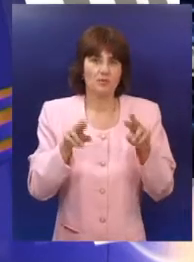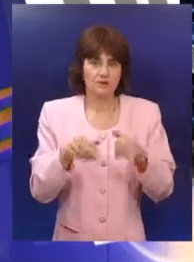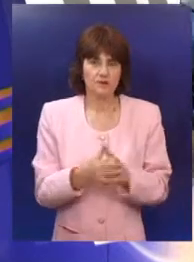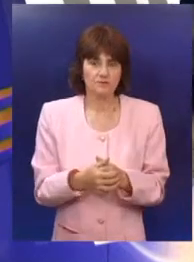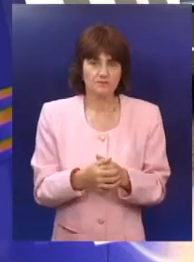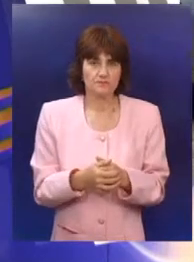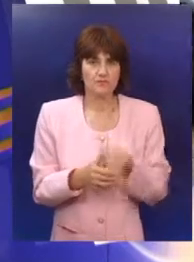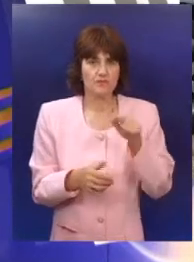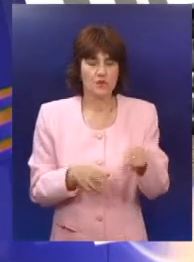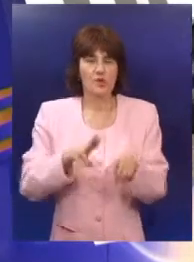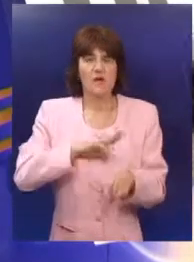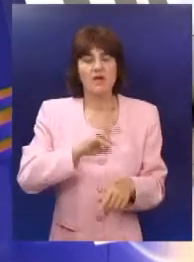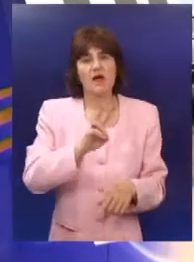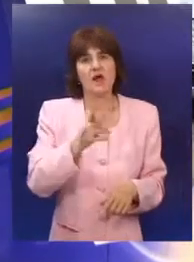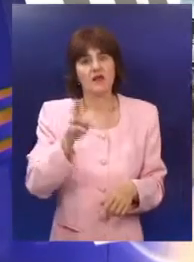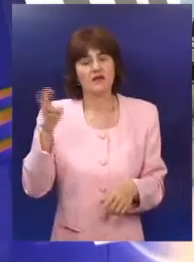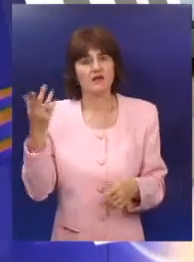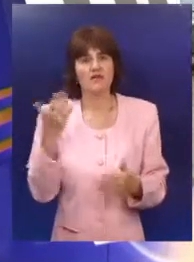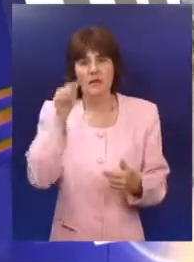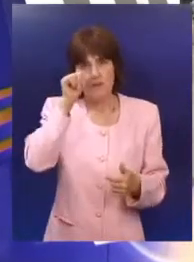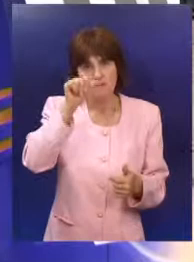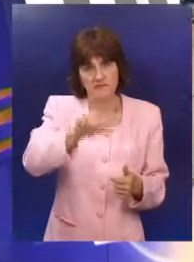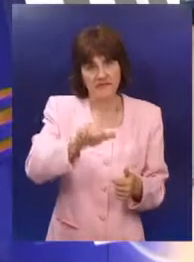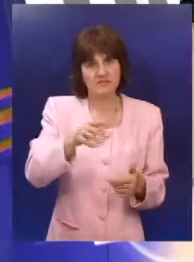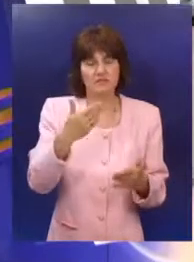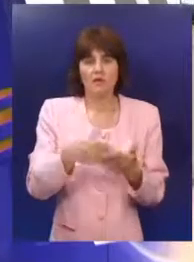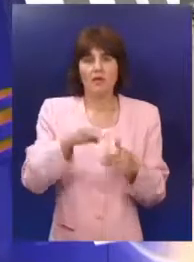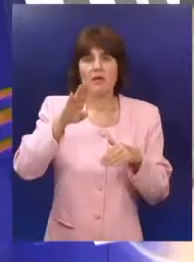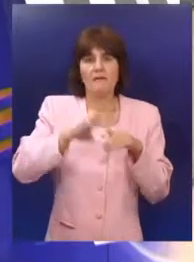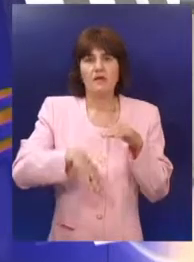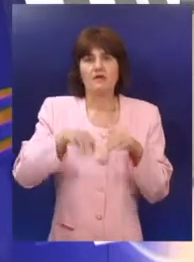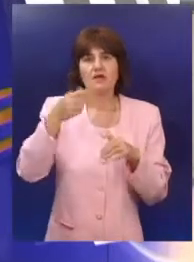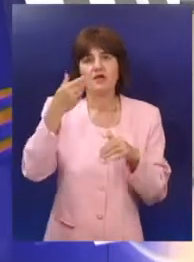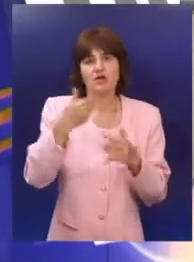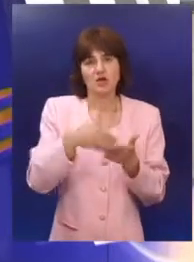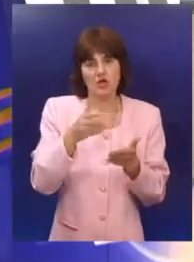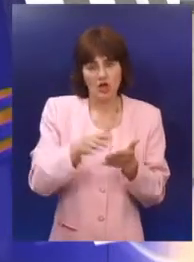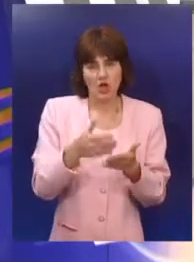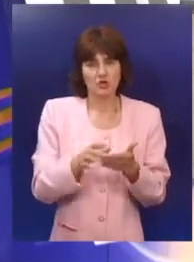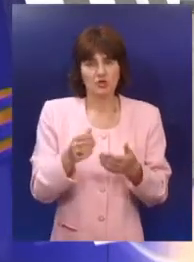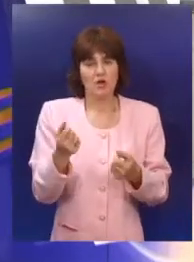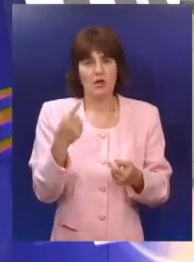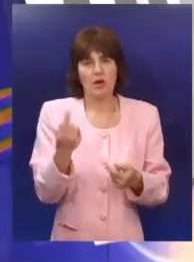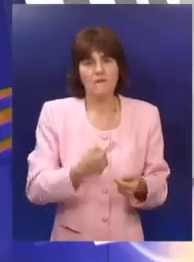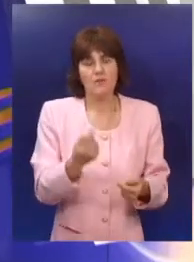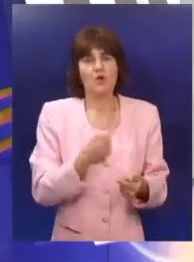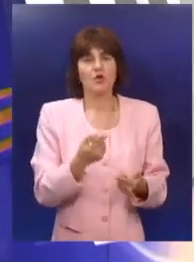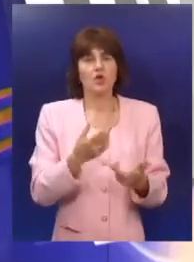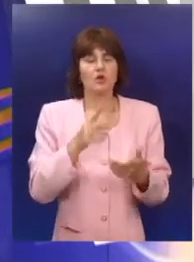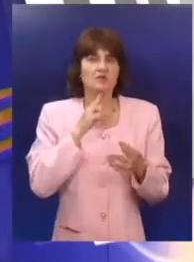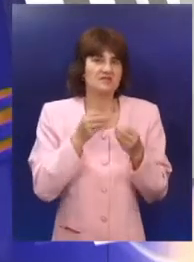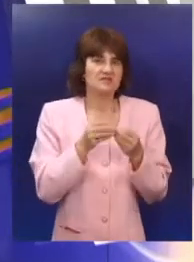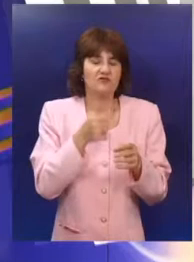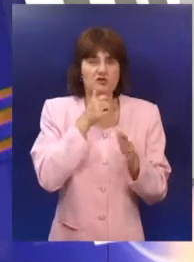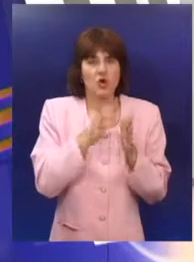automobile. Autogas ima nekoliko prednosti u odnosu na benzin, kao što je jeftinija vožnja, očuvanje motora zbog nepostojanja